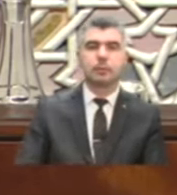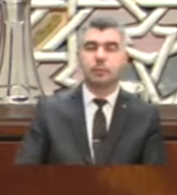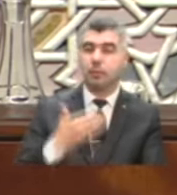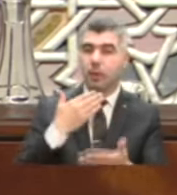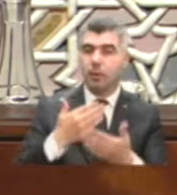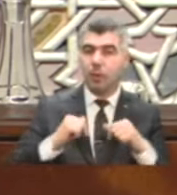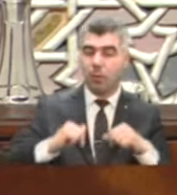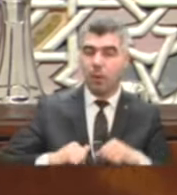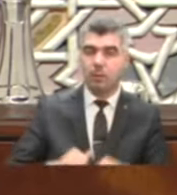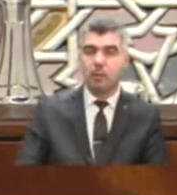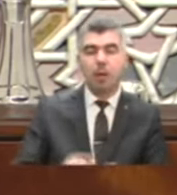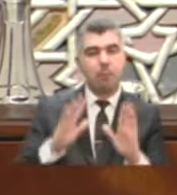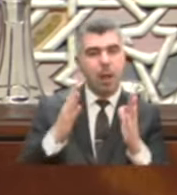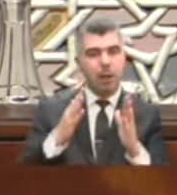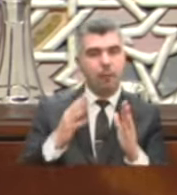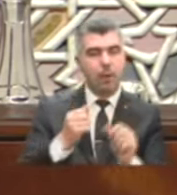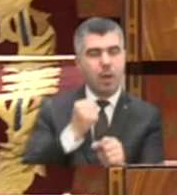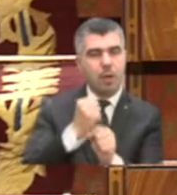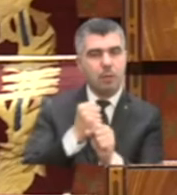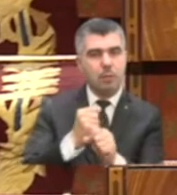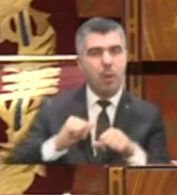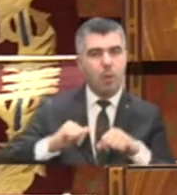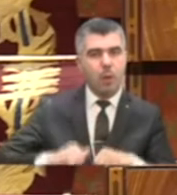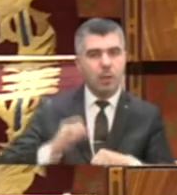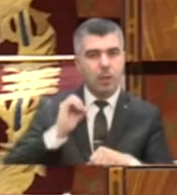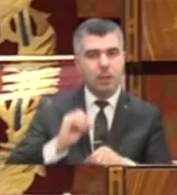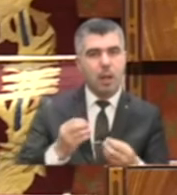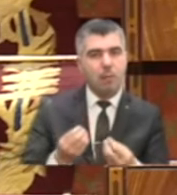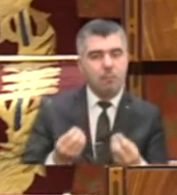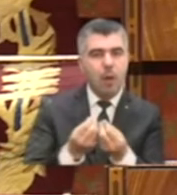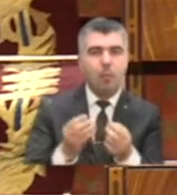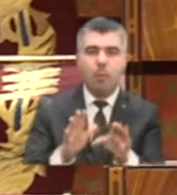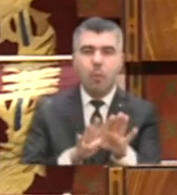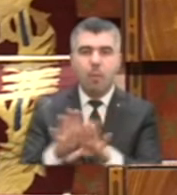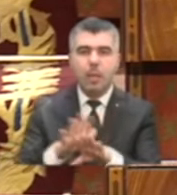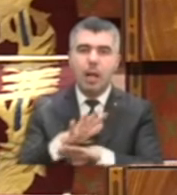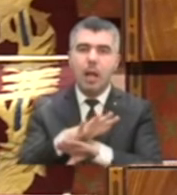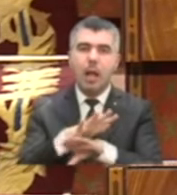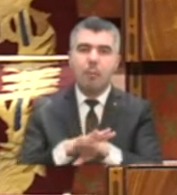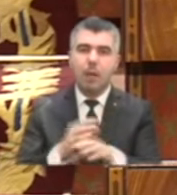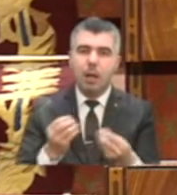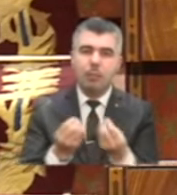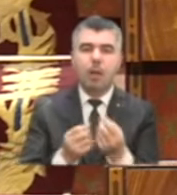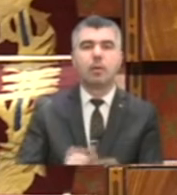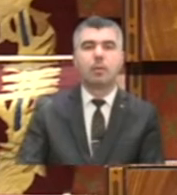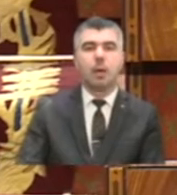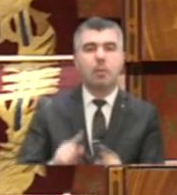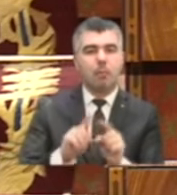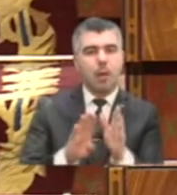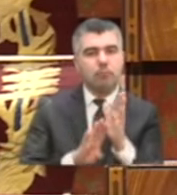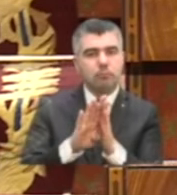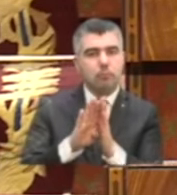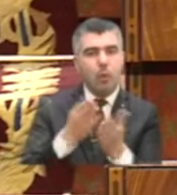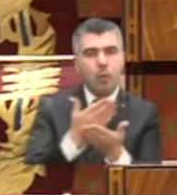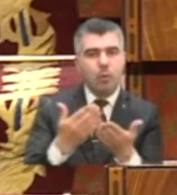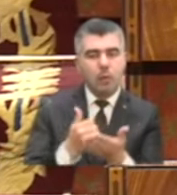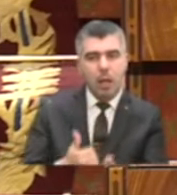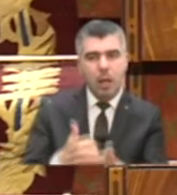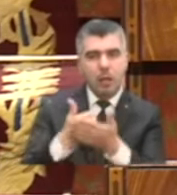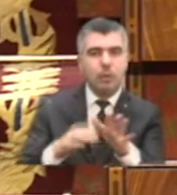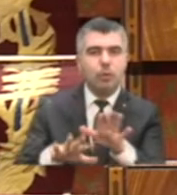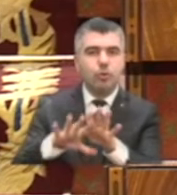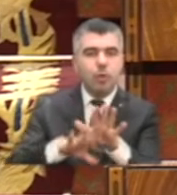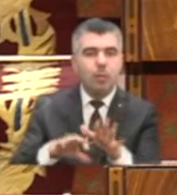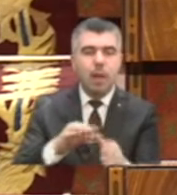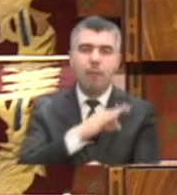الوزيرة، كنقدروا المجهود اللي كتبذلوها في الوزارة ديالكم إلى جانب المبادرة الوطنية للتنمية البشرية لتطوير مختلف الخدمات الاجتماعية